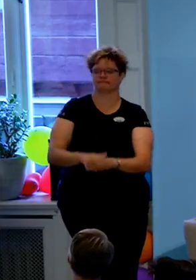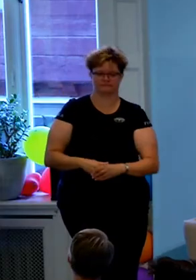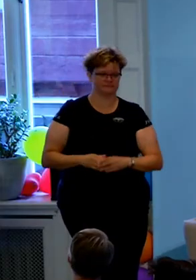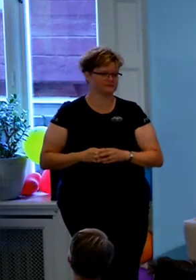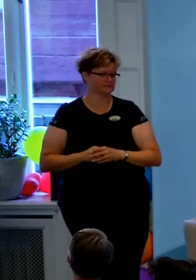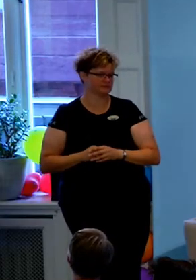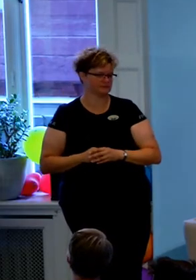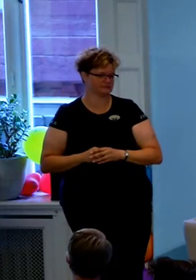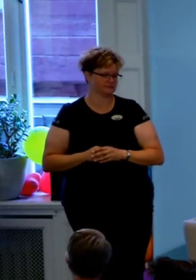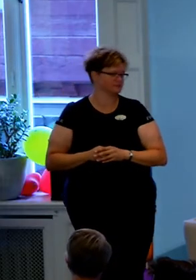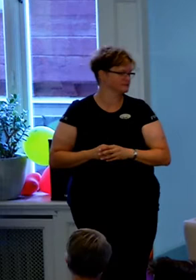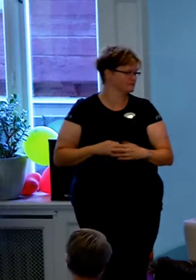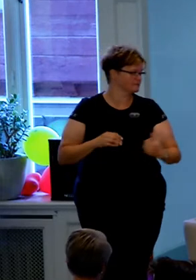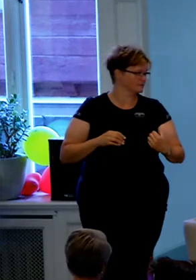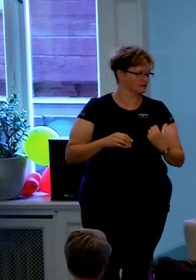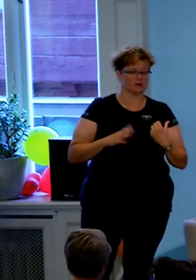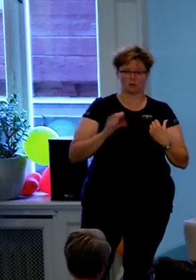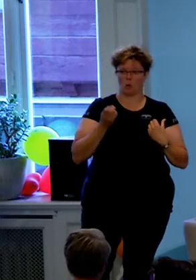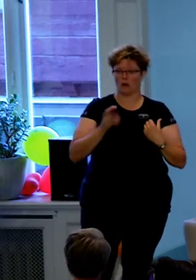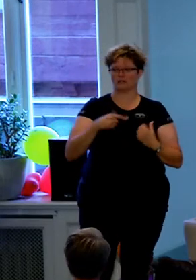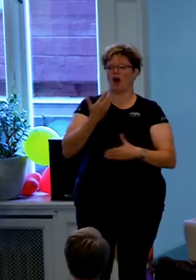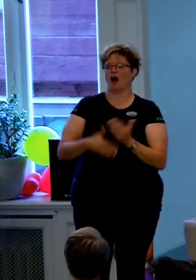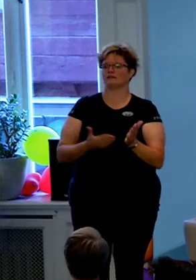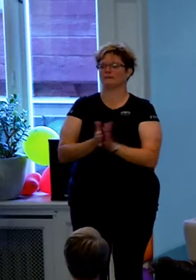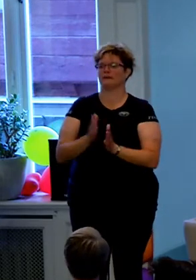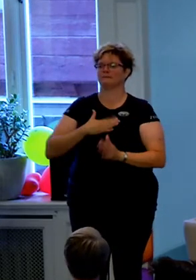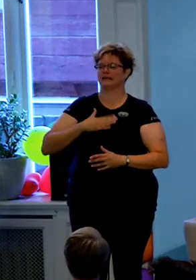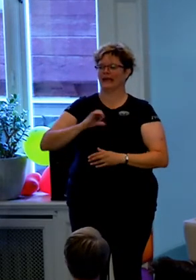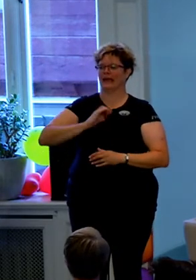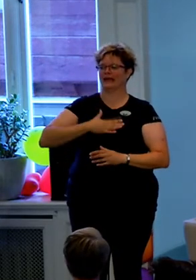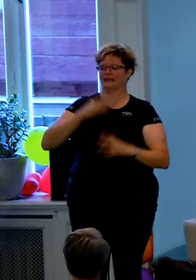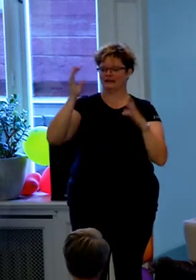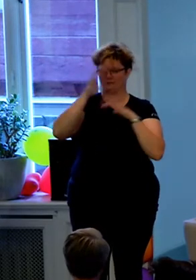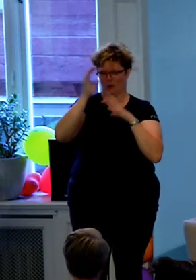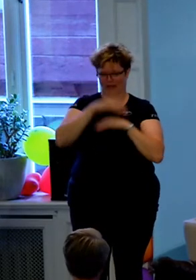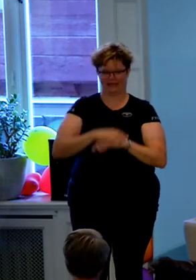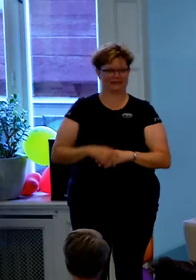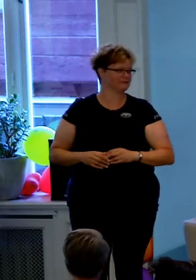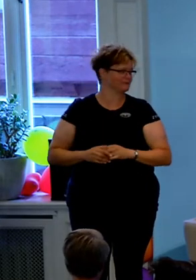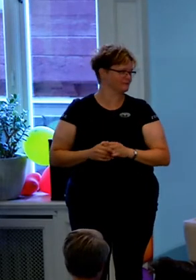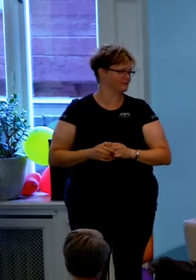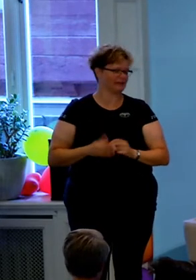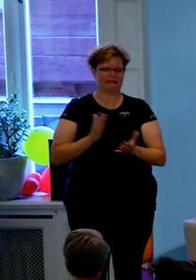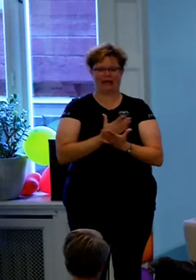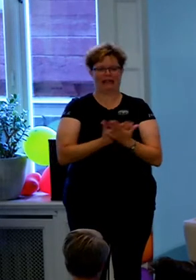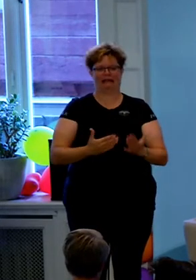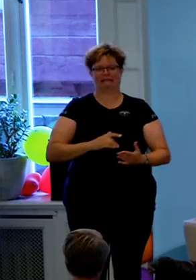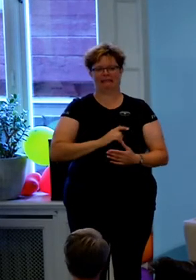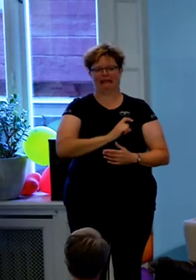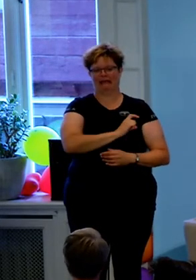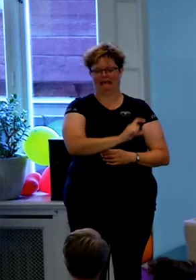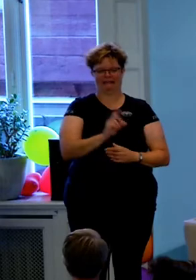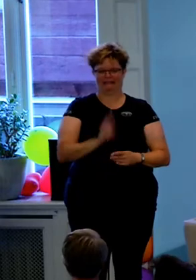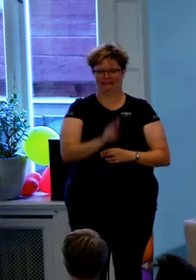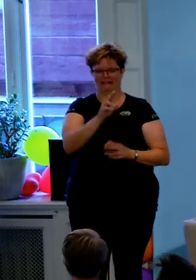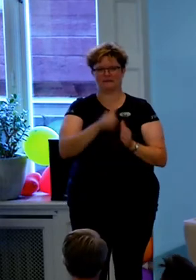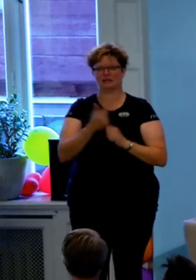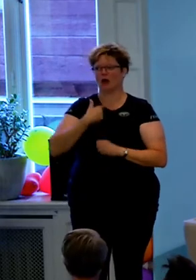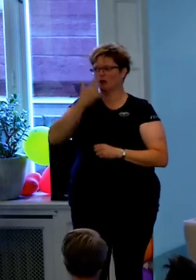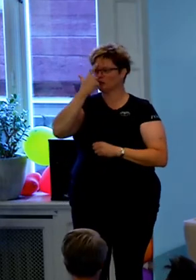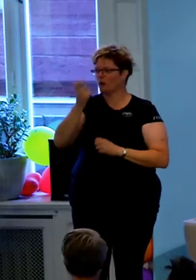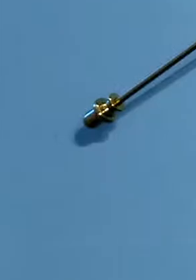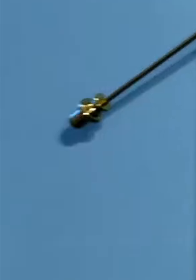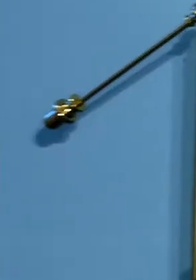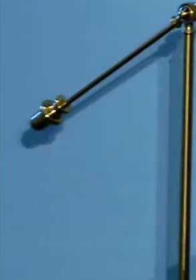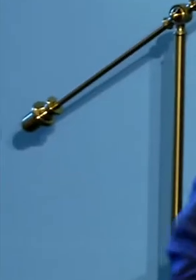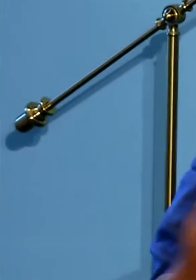enkel lösning. Jag ska avsluta med min egen fundering kring detta här. Och det berör inte egentligen vad jag ser ut. Jag bara tror att